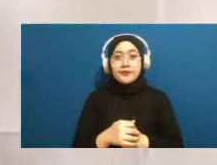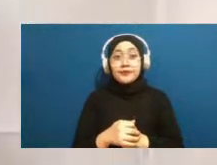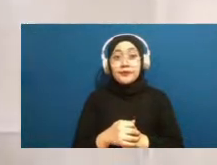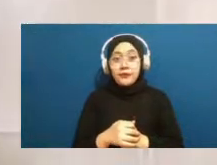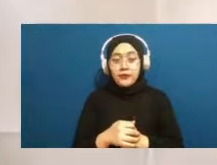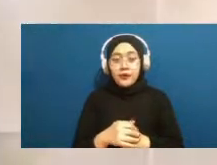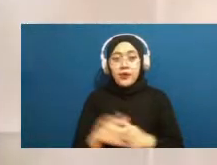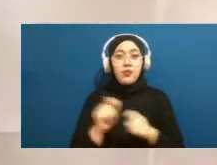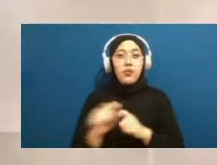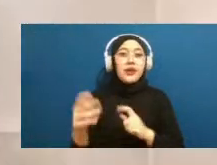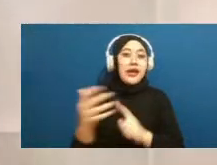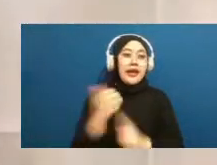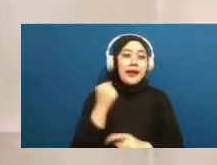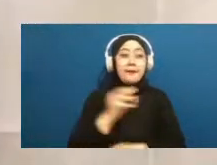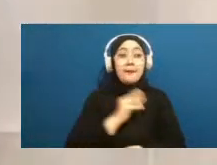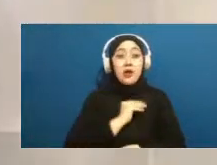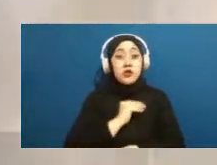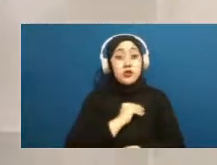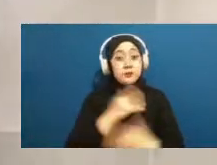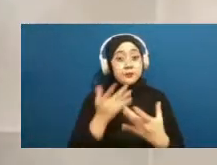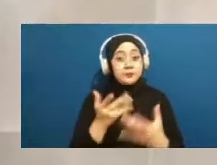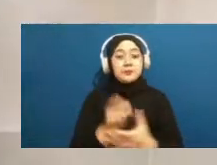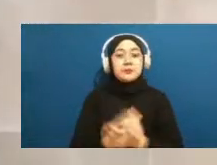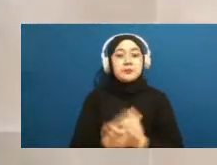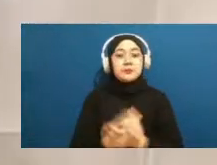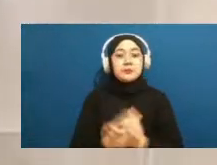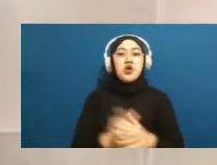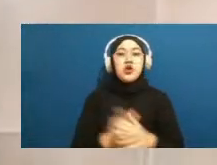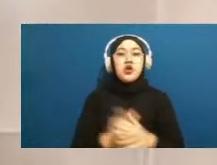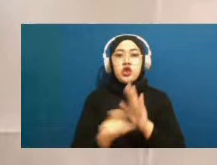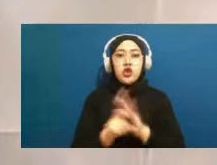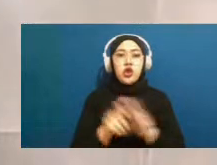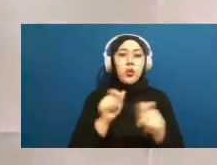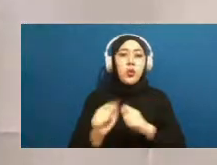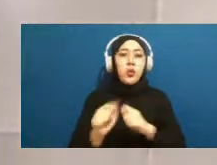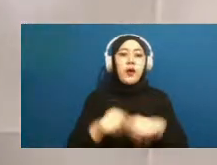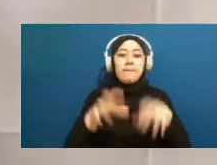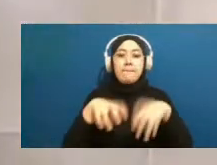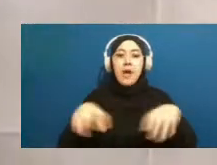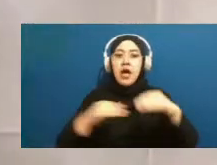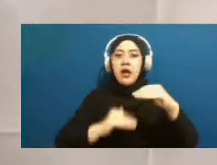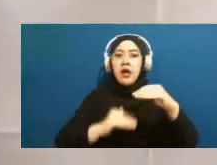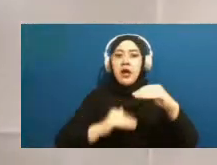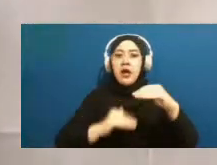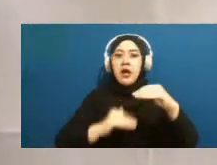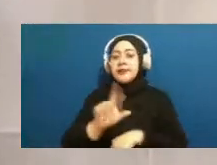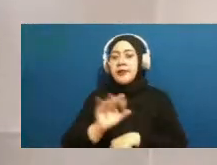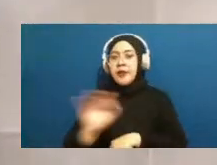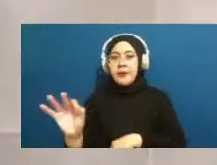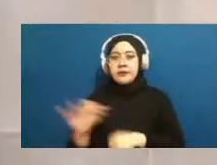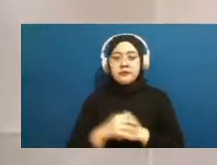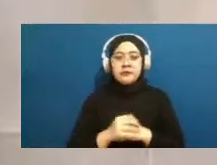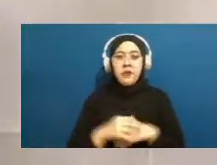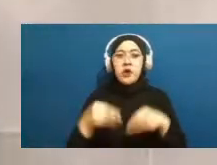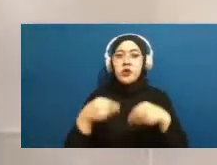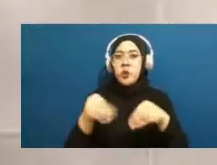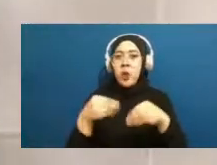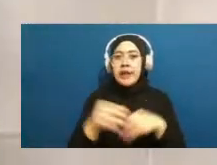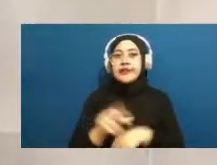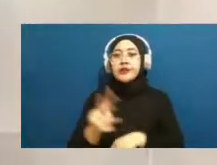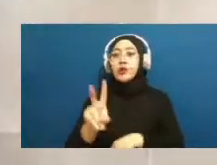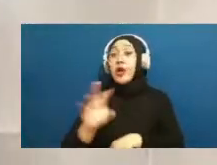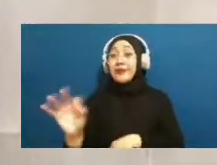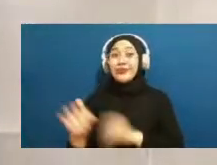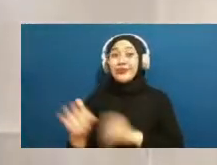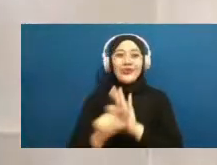bisa membuat target. Artinya ketika kita misalnya bahan dasarnya modalnya 1.000, kita mau menjual dengan harga 2.000